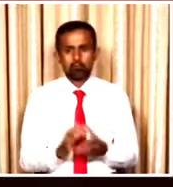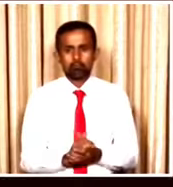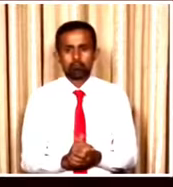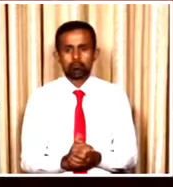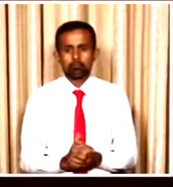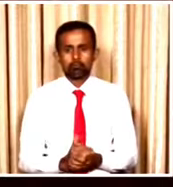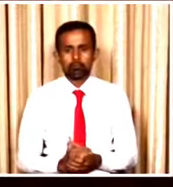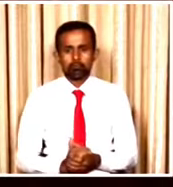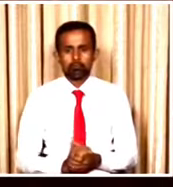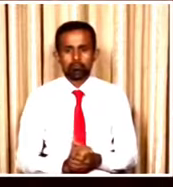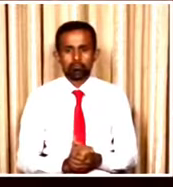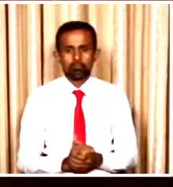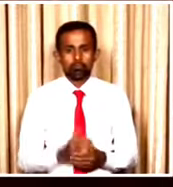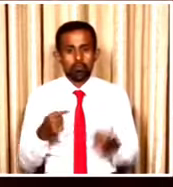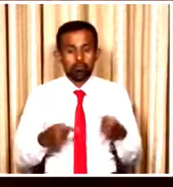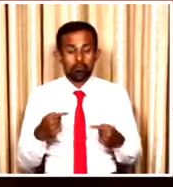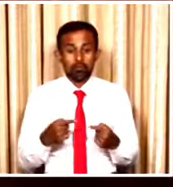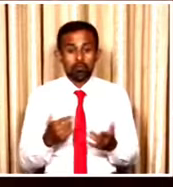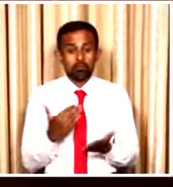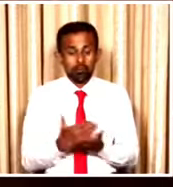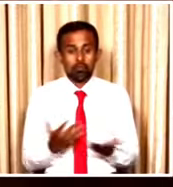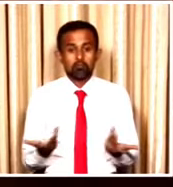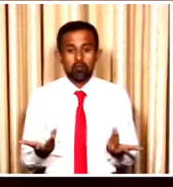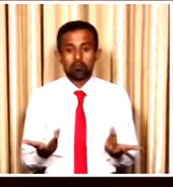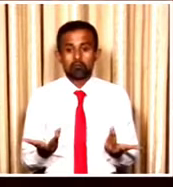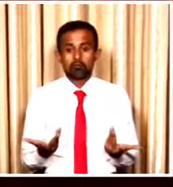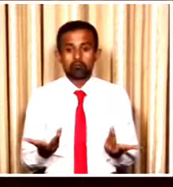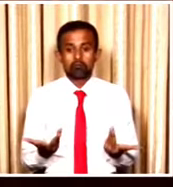කරගත්තා නම් මම හිතන්නේ ඉවර කරන්න බෑ.